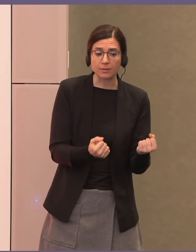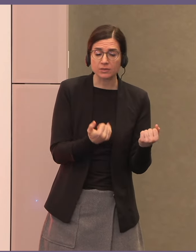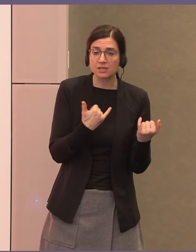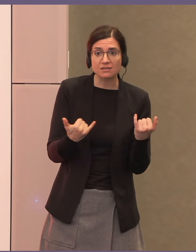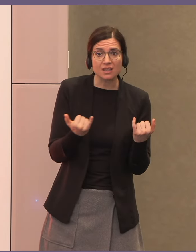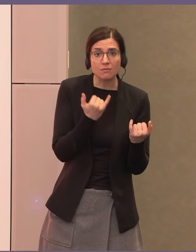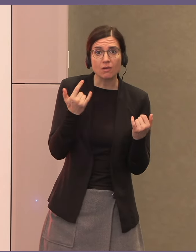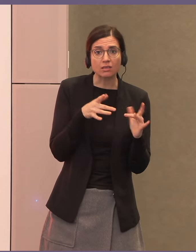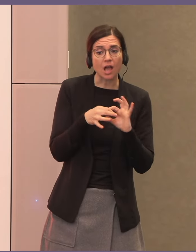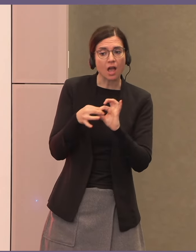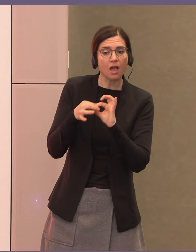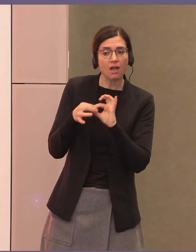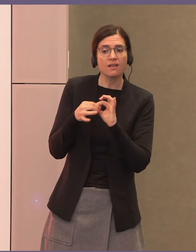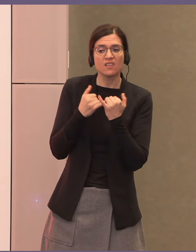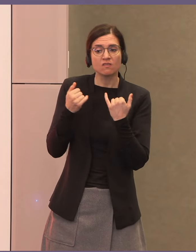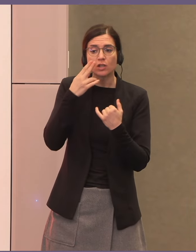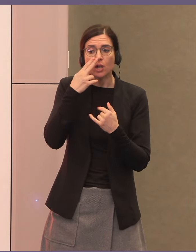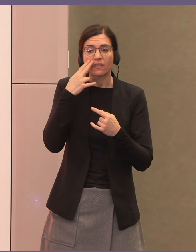von der Mobilisierung.